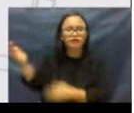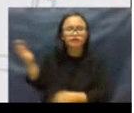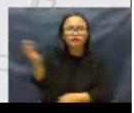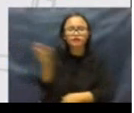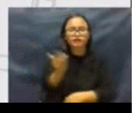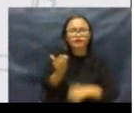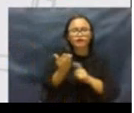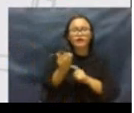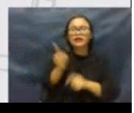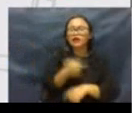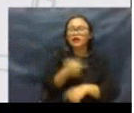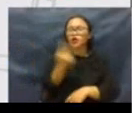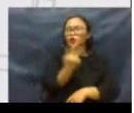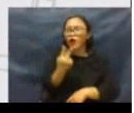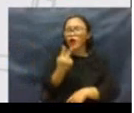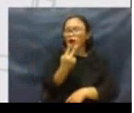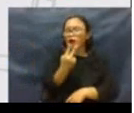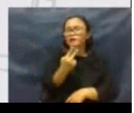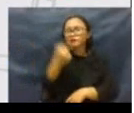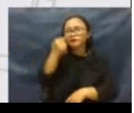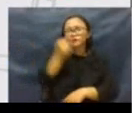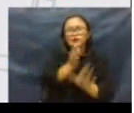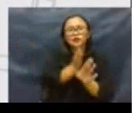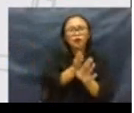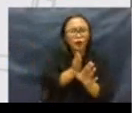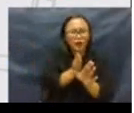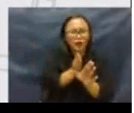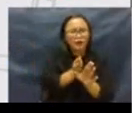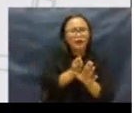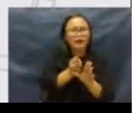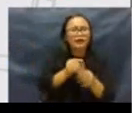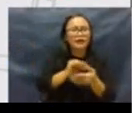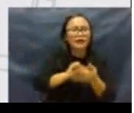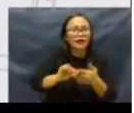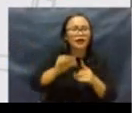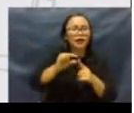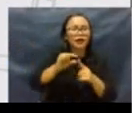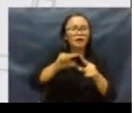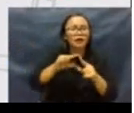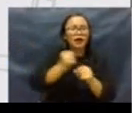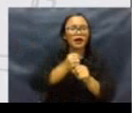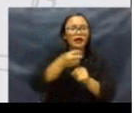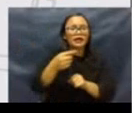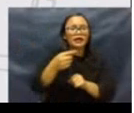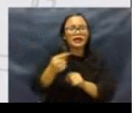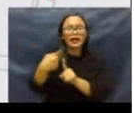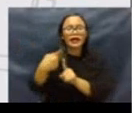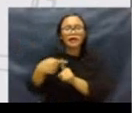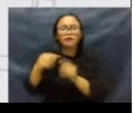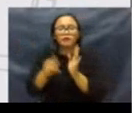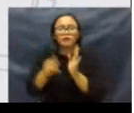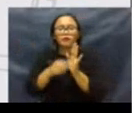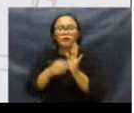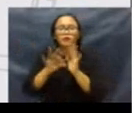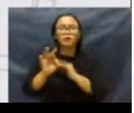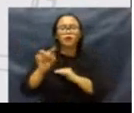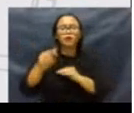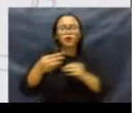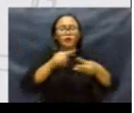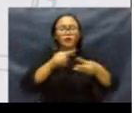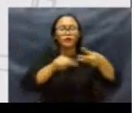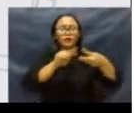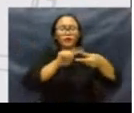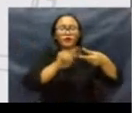Moore. Definisi critical thinking menurut Parker and Moore adalah keputusan seseorang yang penuh sadar